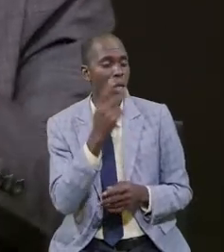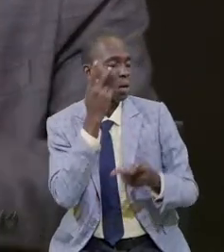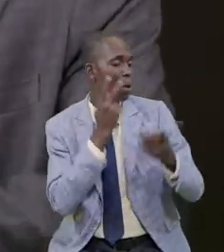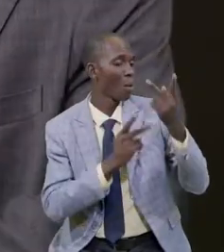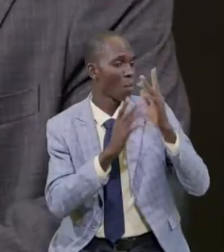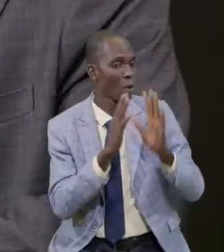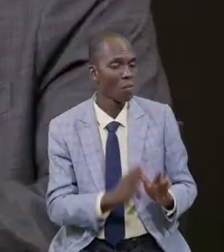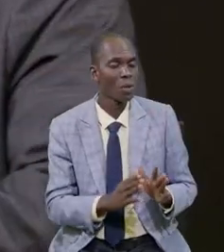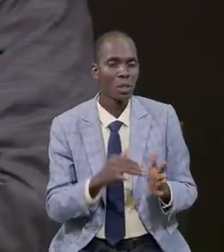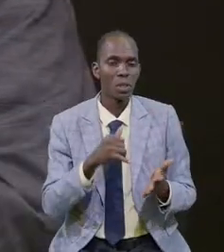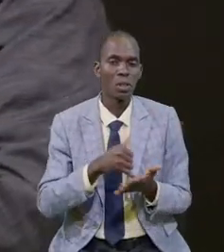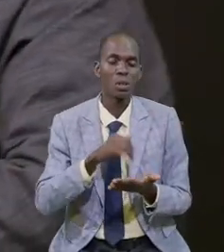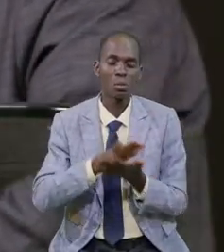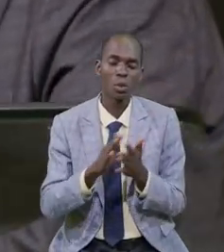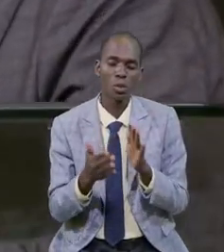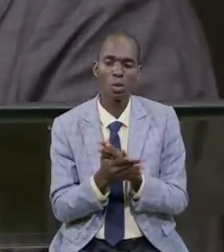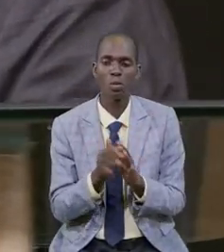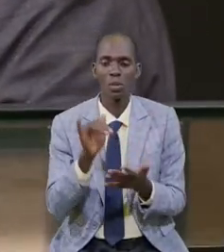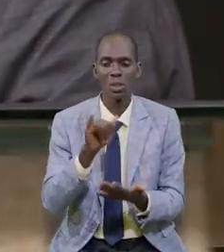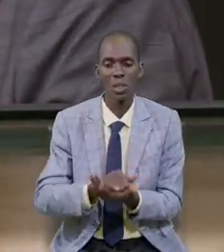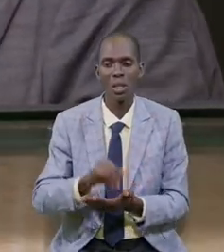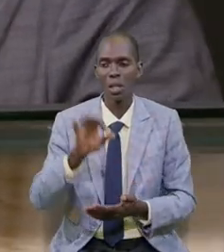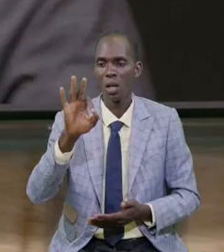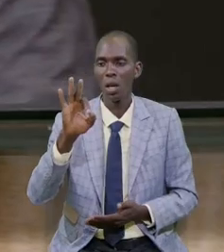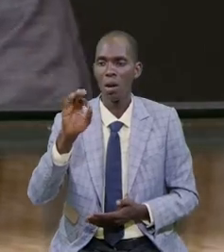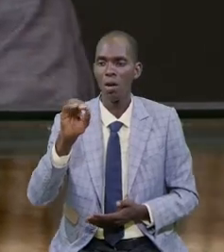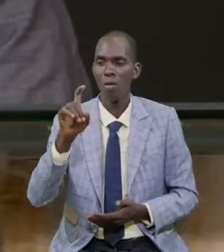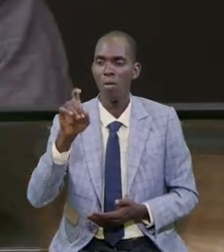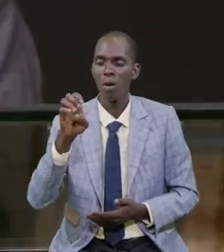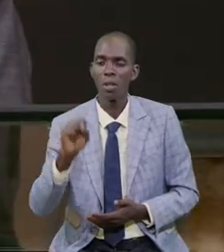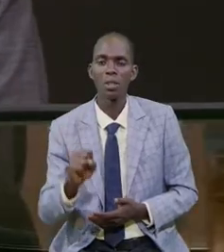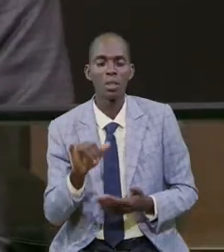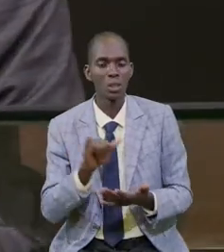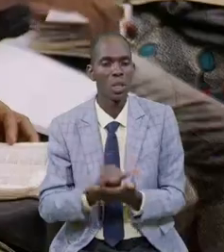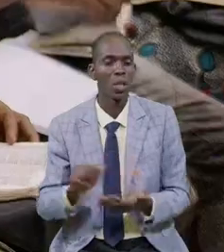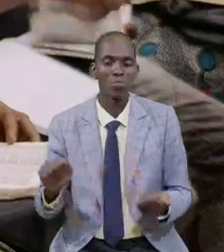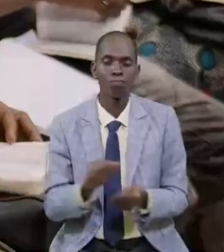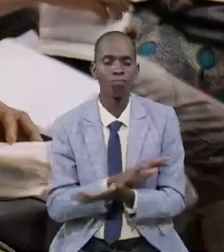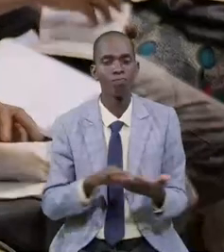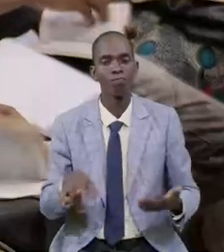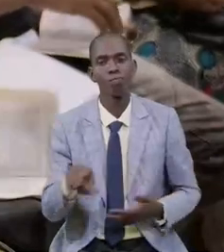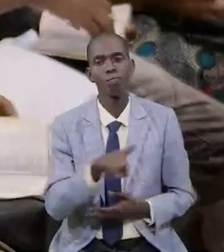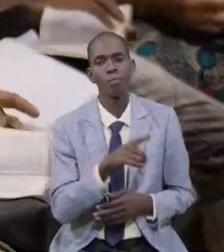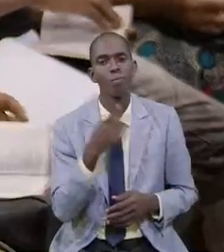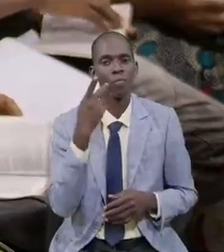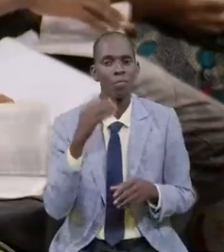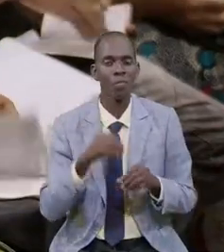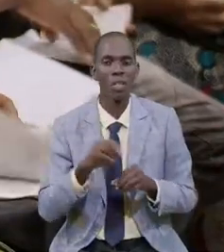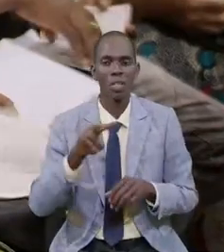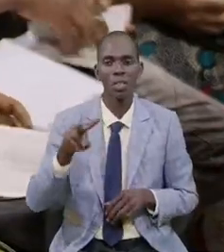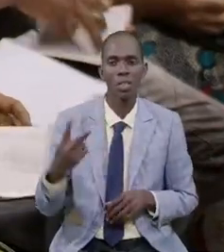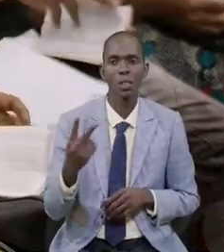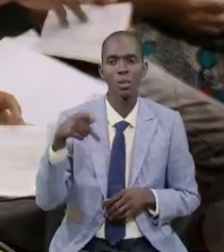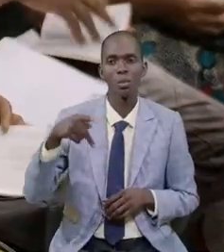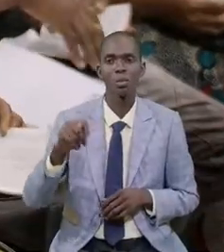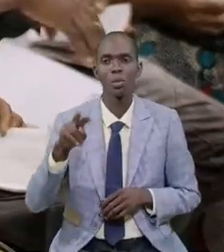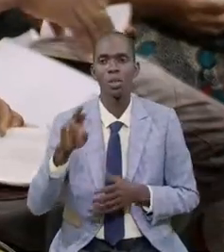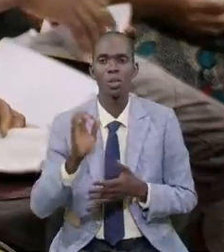des renards qui les ont dispersés. Nous allons à